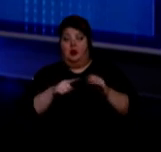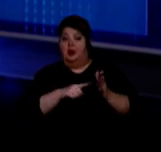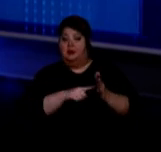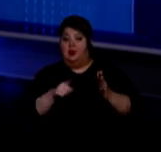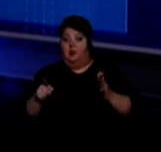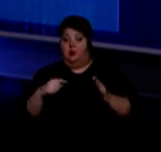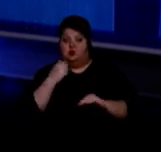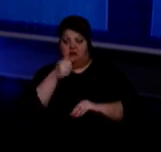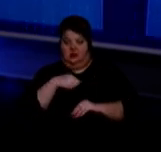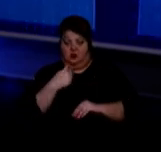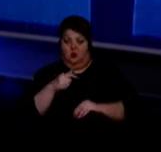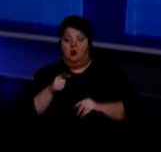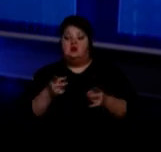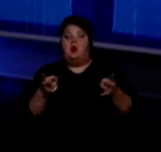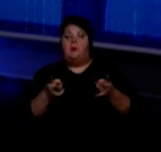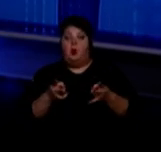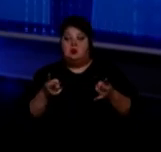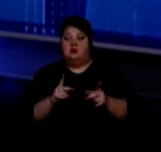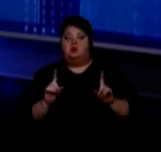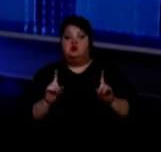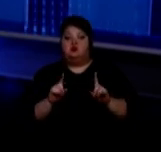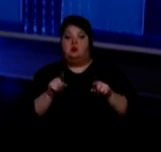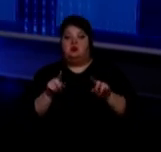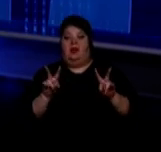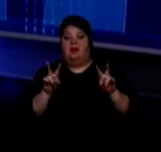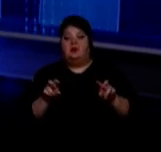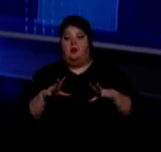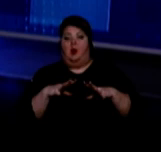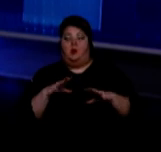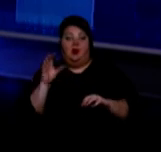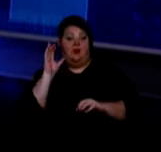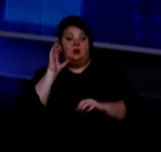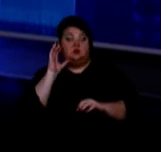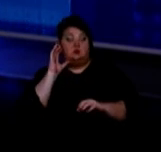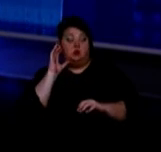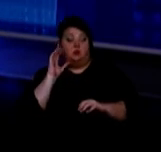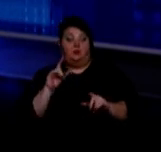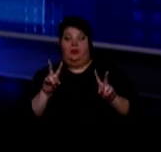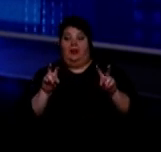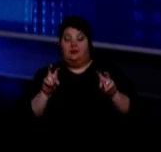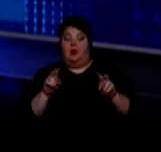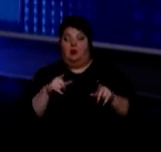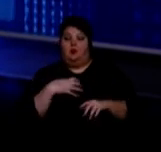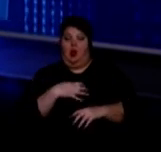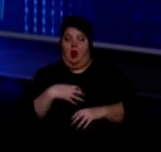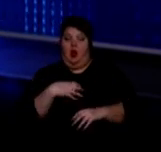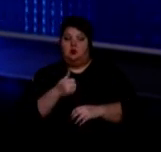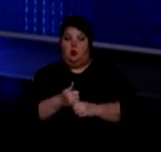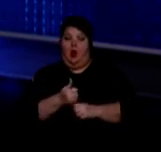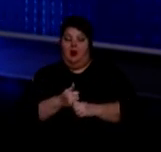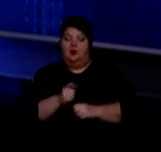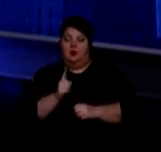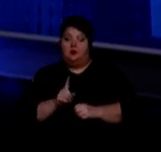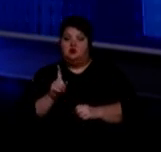року. Вони потрібні, щоб ця тема була на слуху, тому що тема донорства вона актуальна. Щоб